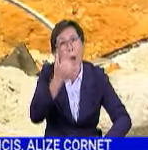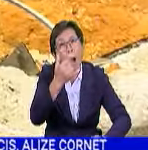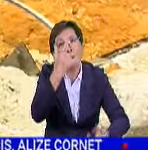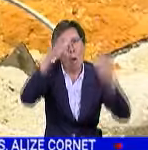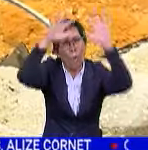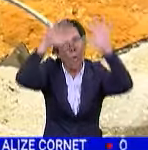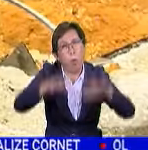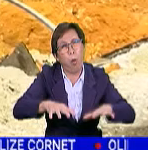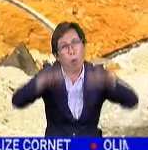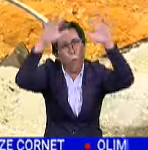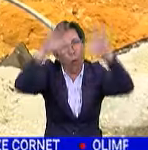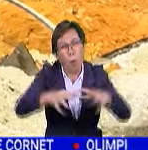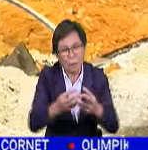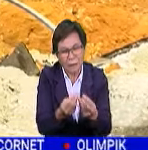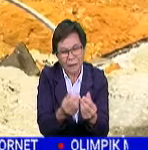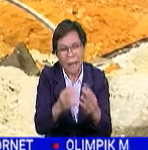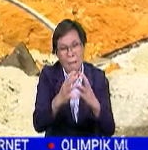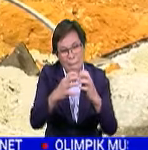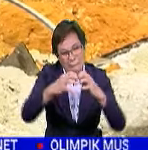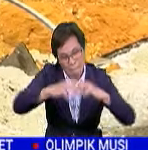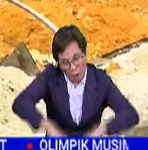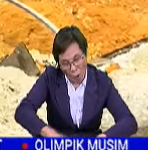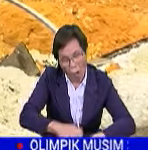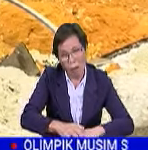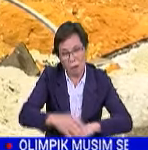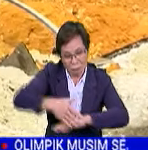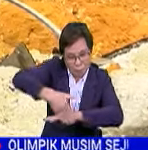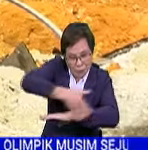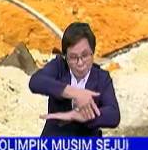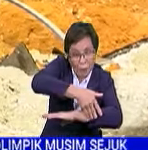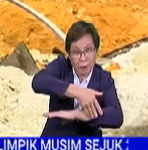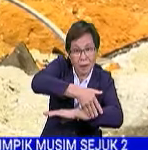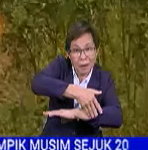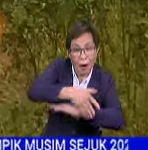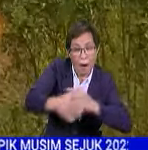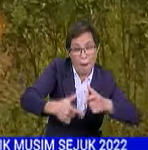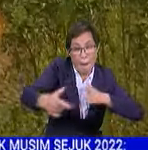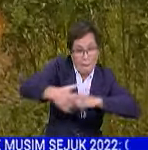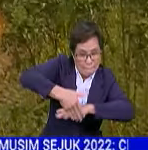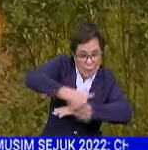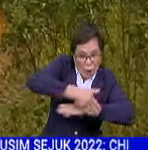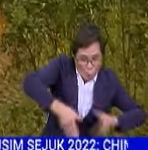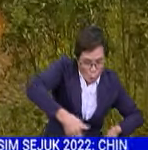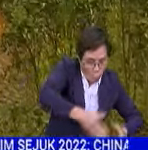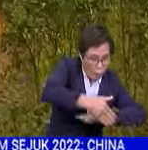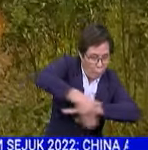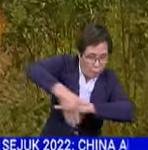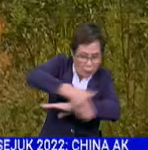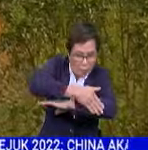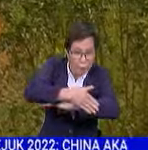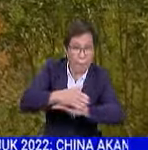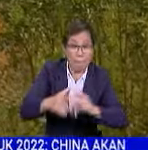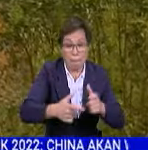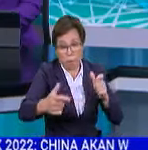lebat menyebabkan mendapan tanah, seterusnya tebing longkang besar pecah.